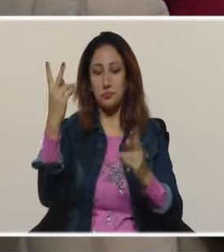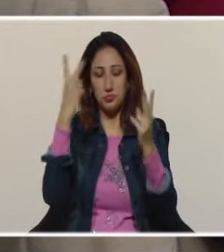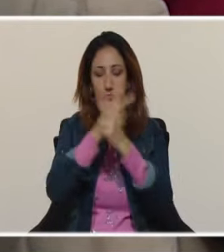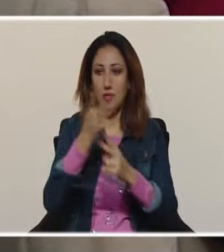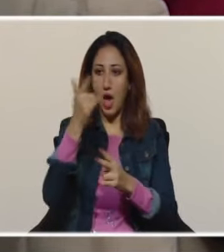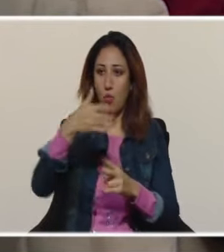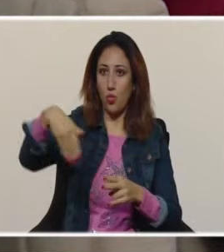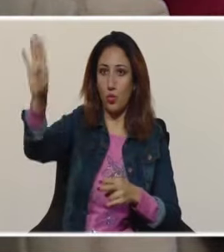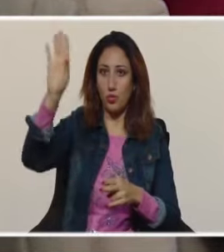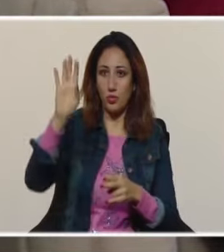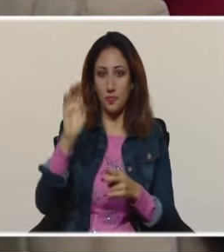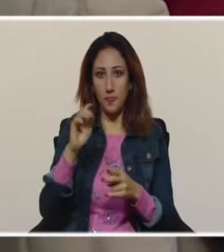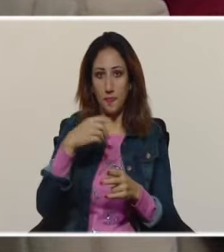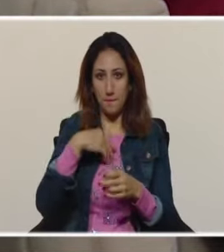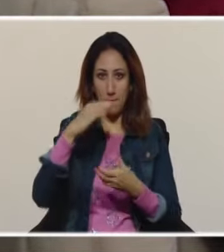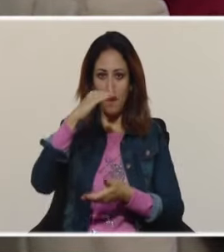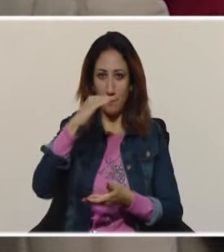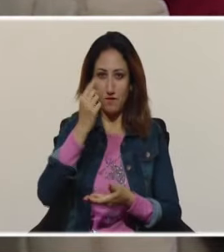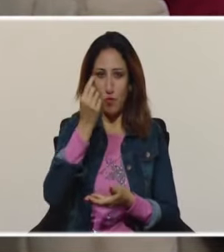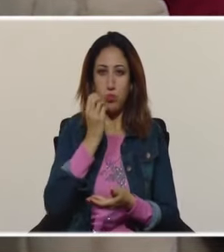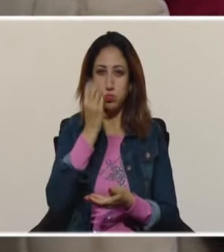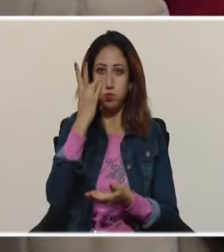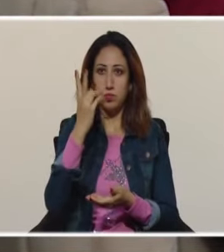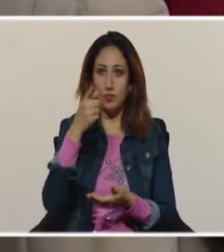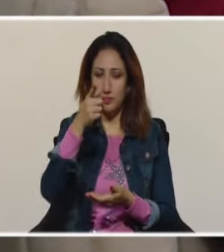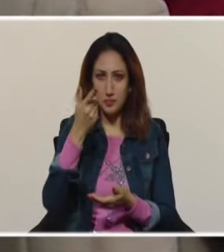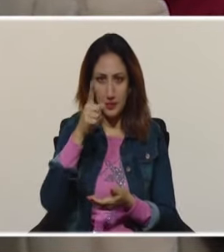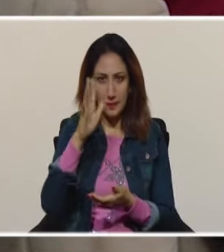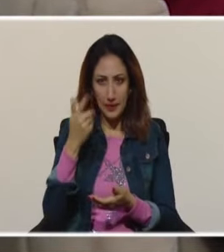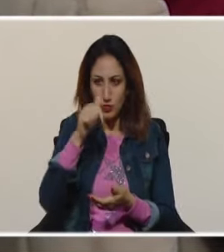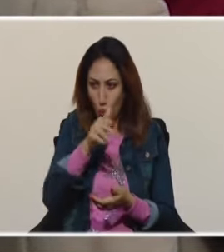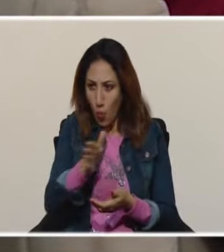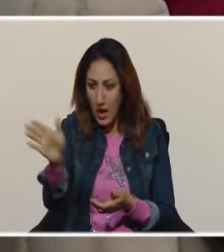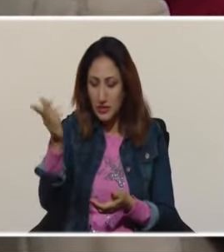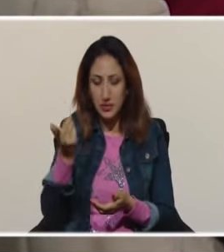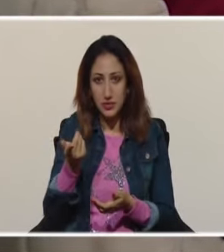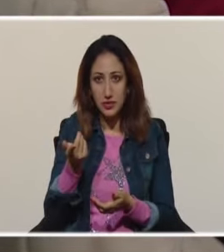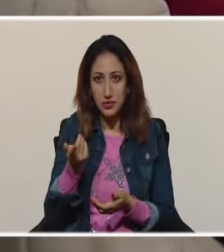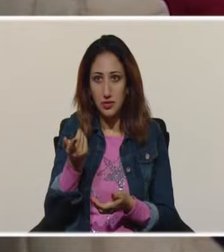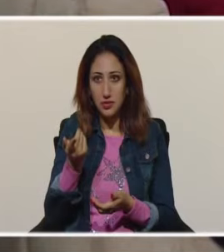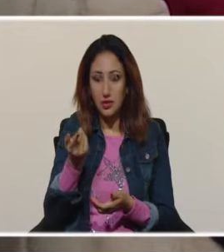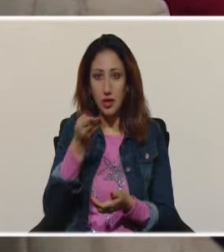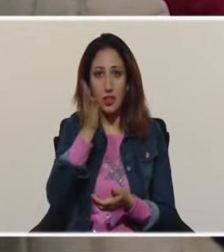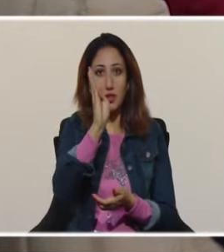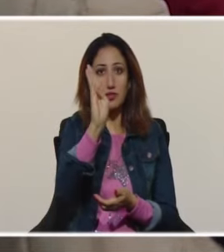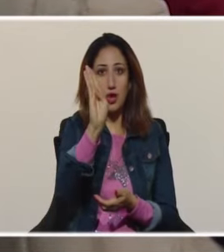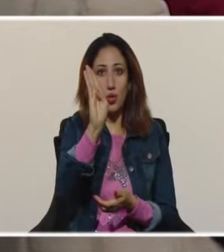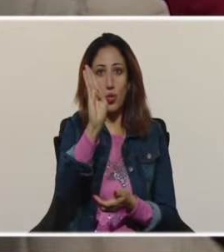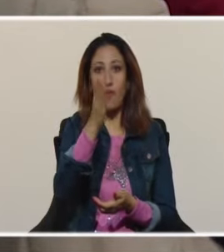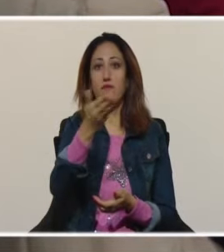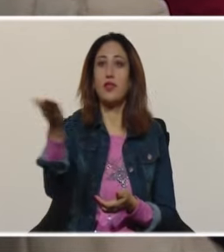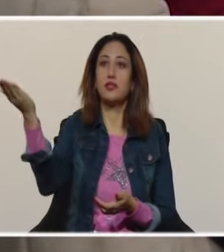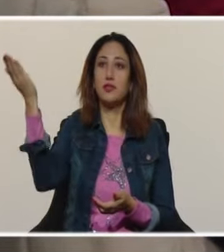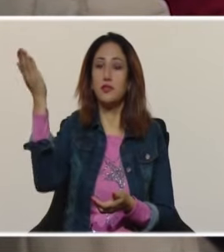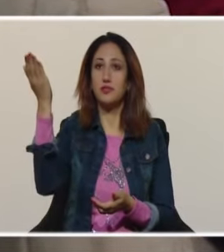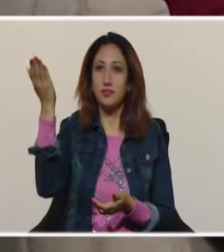يخش بعد كده بعد ما اجيب الفشار واجي اخش يجي يوقفني ايه ده انت مين انت لسه داخل دلوقتي حالا لسه داخل اقول له لا حضرتك التذكره اهي يروح قال لي اتفضل يا فندم نروح في الاخر